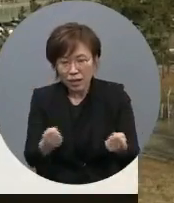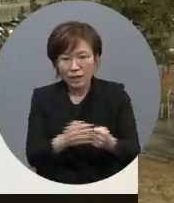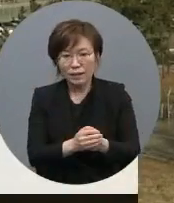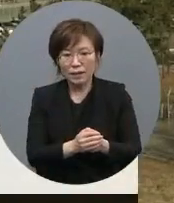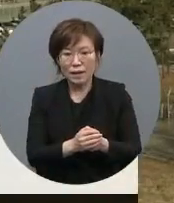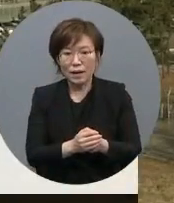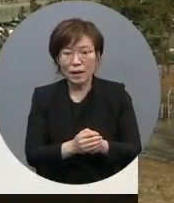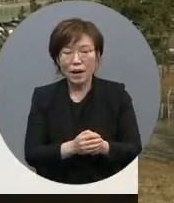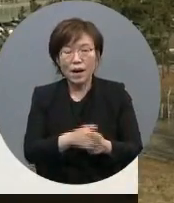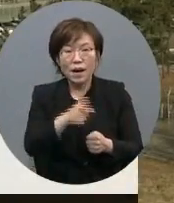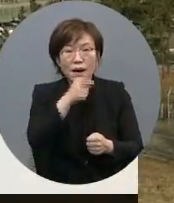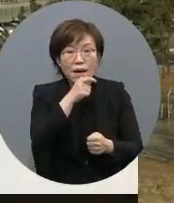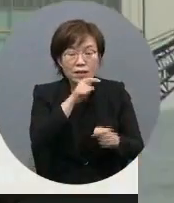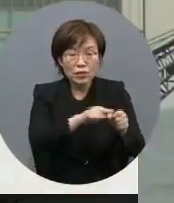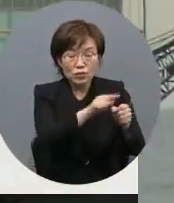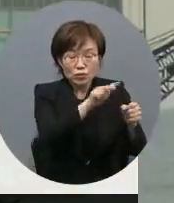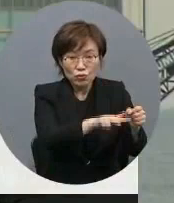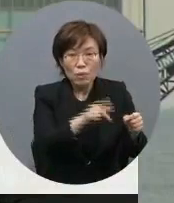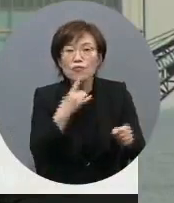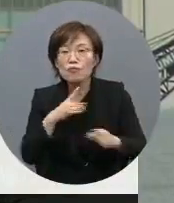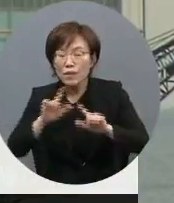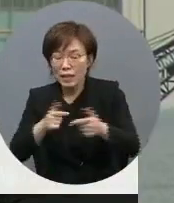한 수월이나 원안위에 맡길 것이 아니라